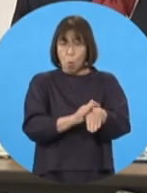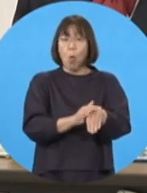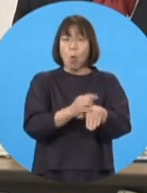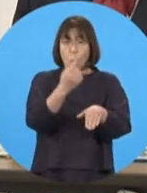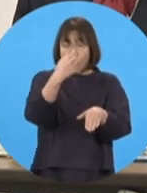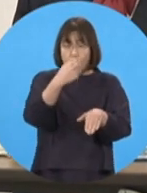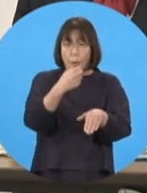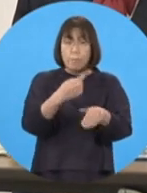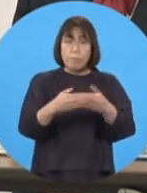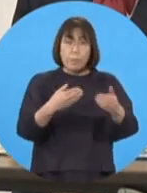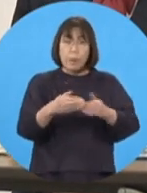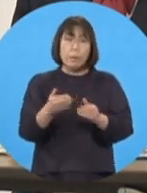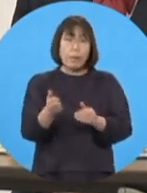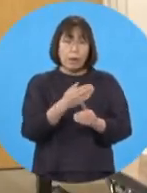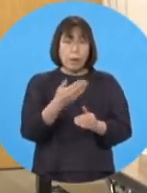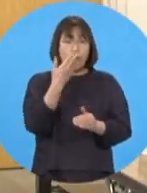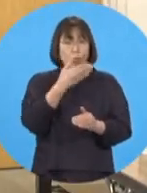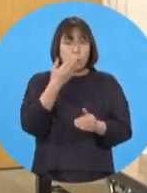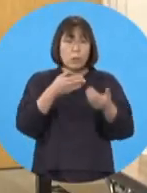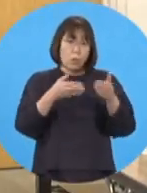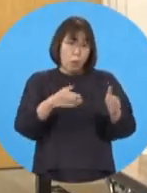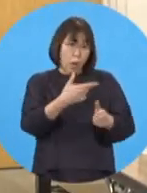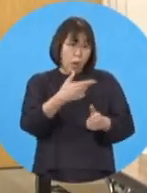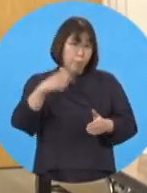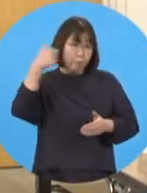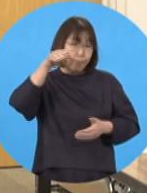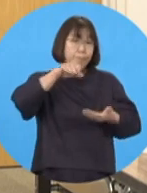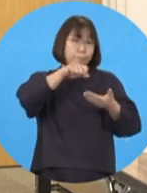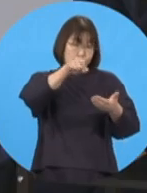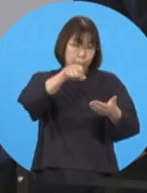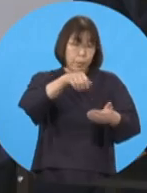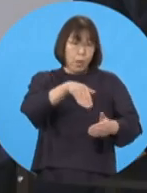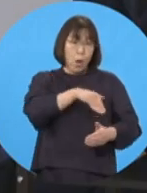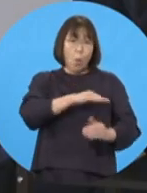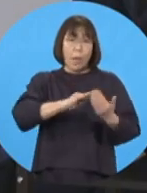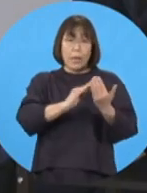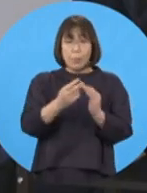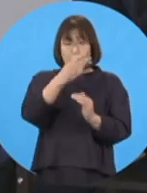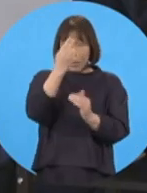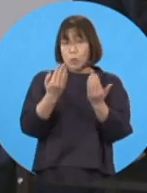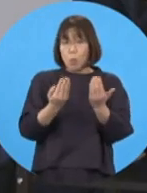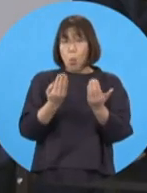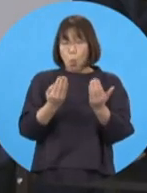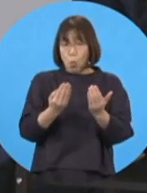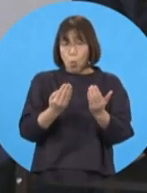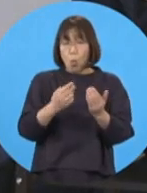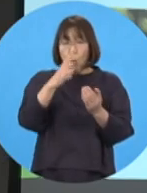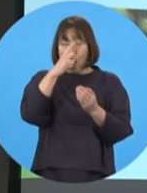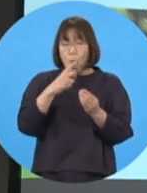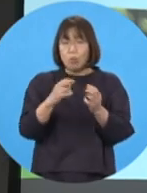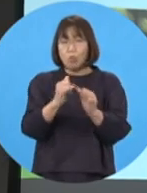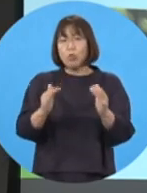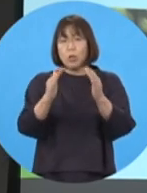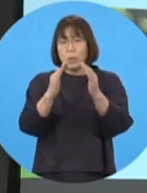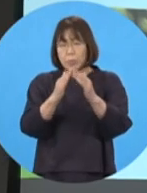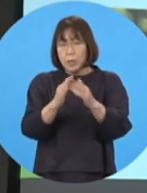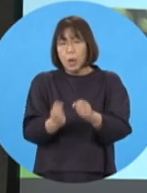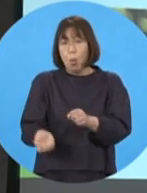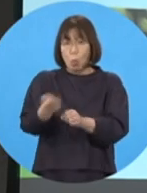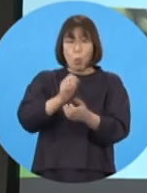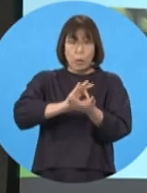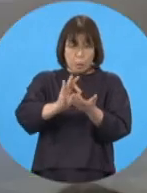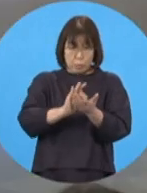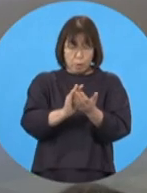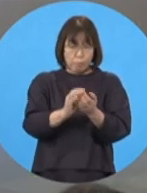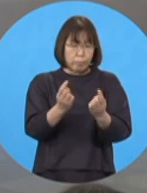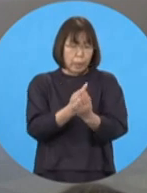ツの開発などを提案しました。脇町高校が提案したのは古民家の利活用、リフォーム